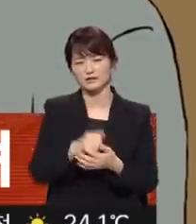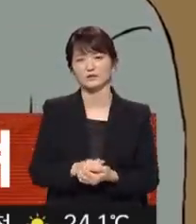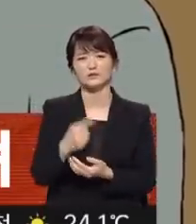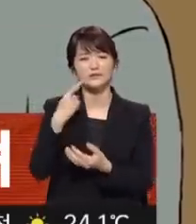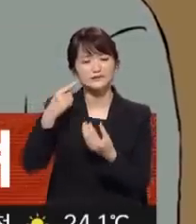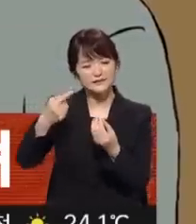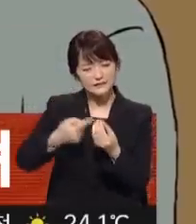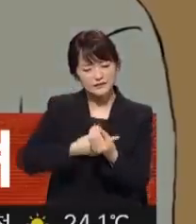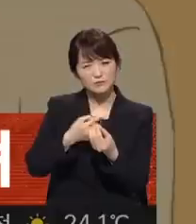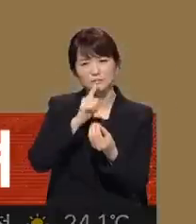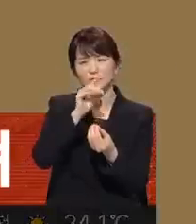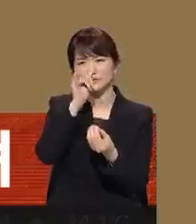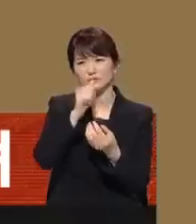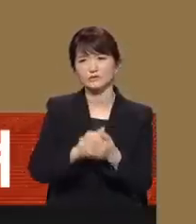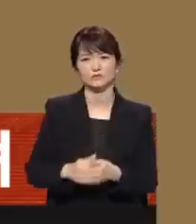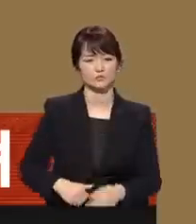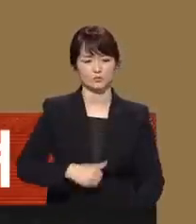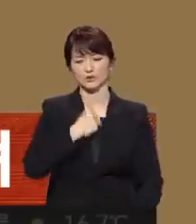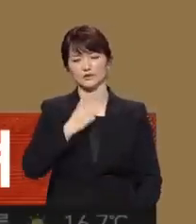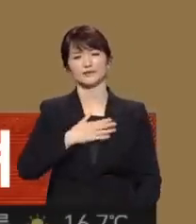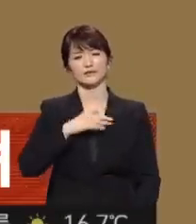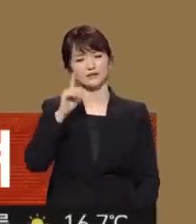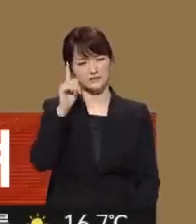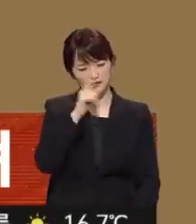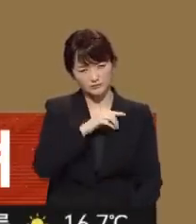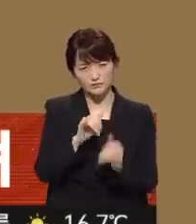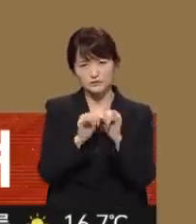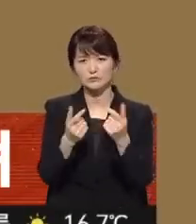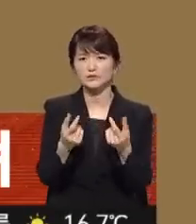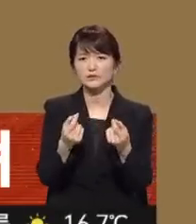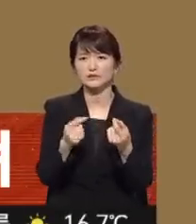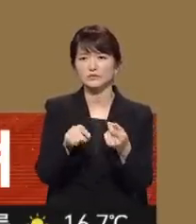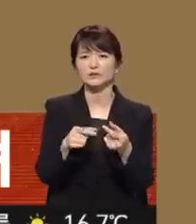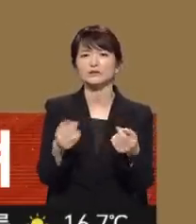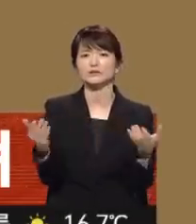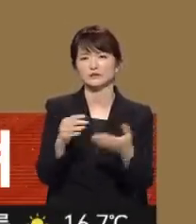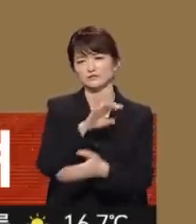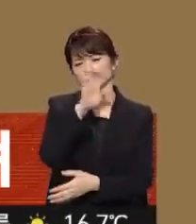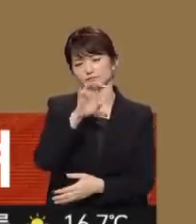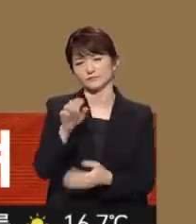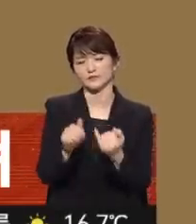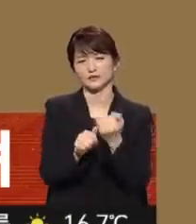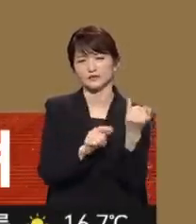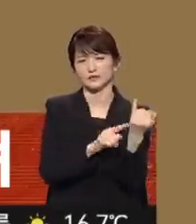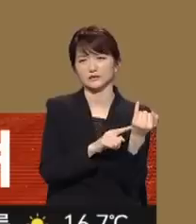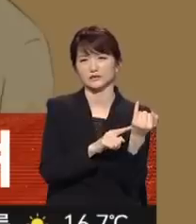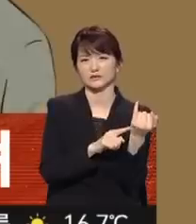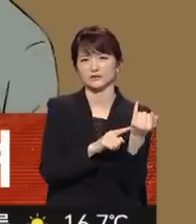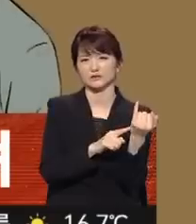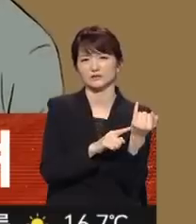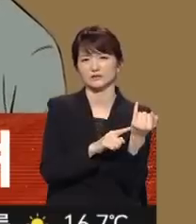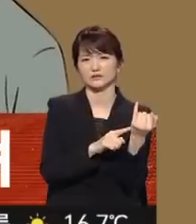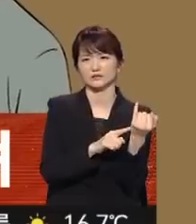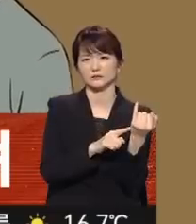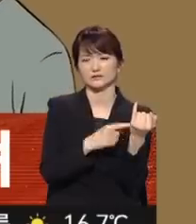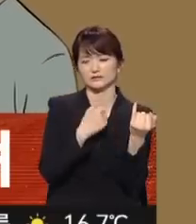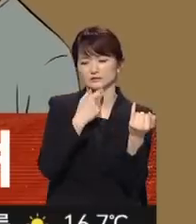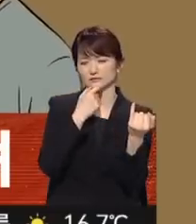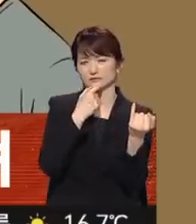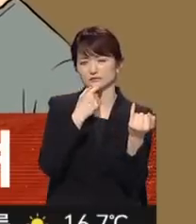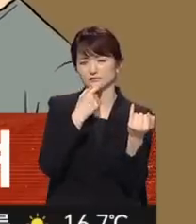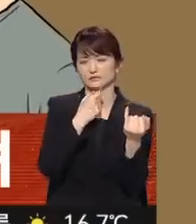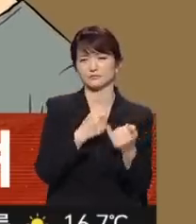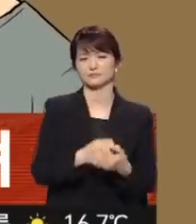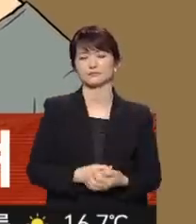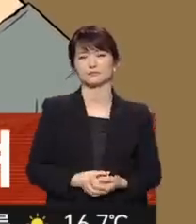났다가 내가 나쁜 사람 같다가 또 돌아왔다가 이게 무한 반복되는 겁니다. 그러니까 아내가 이런 부분이 상당히 싫었던 겁니다.